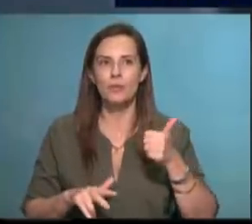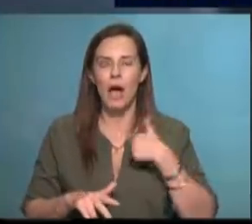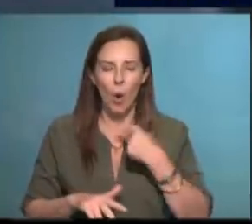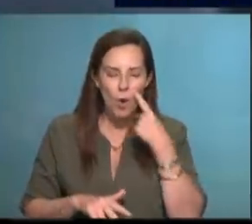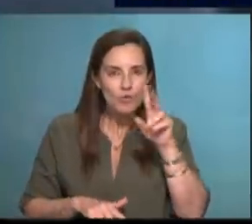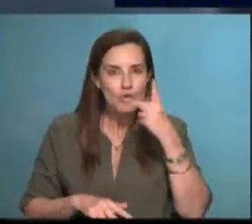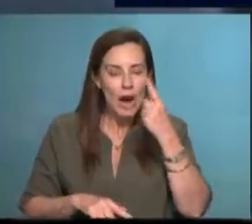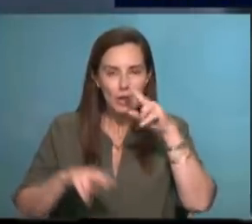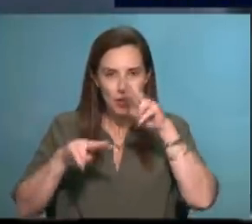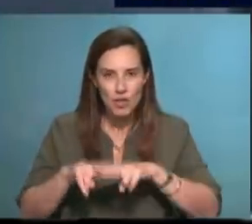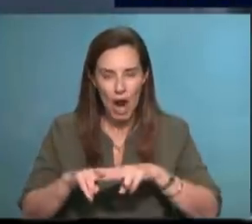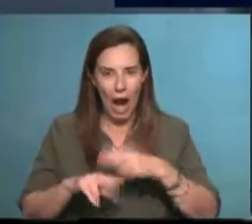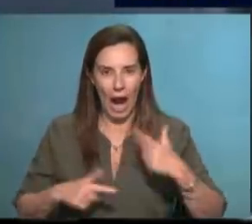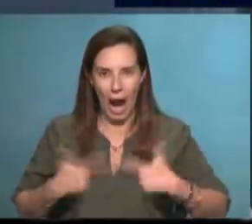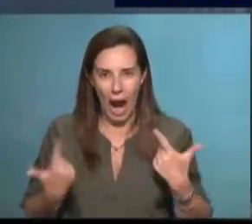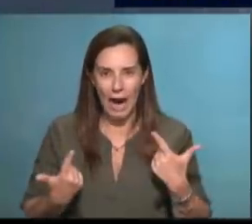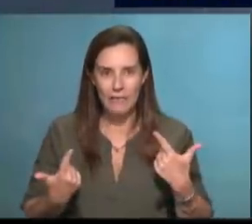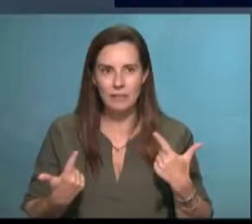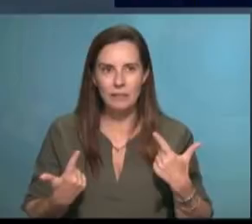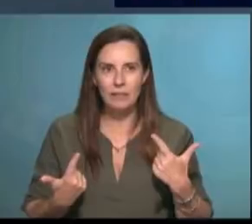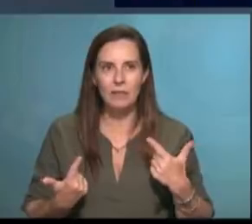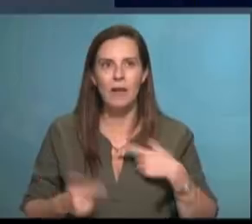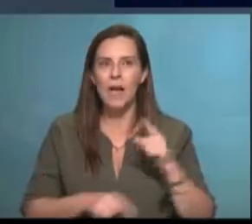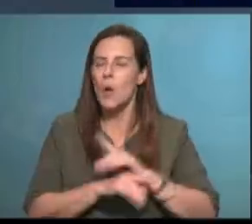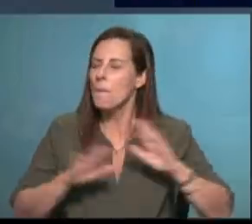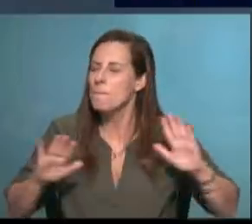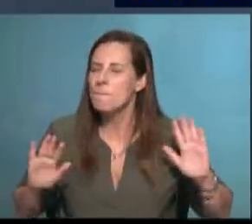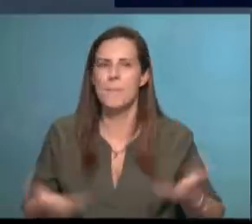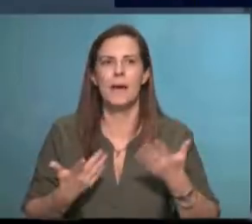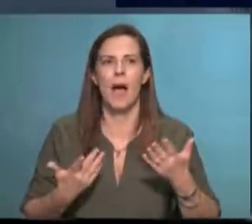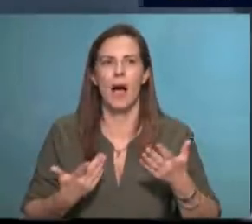בסימני חיים באחד הליכודים. מיד להוריד